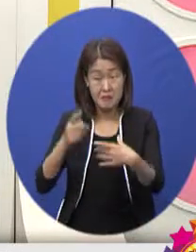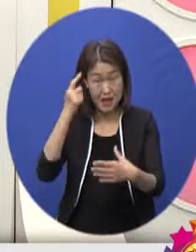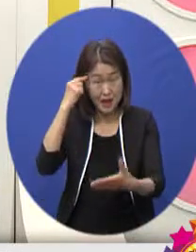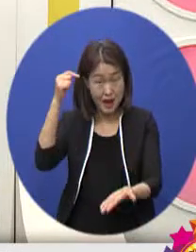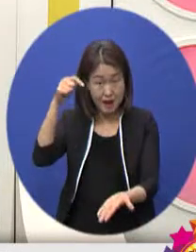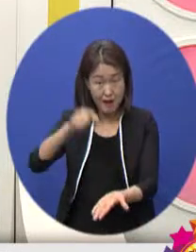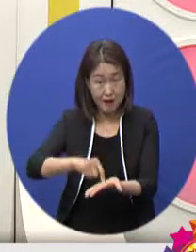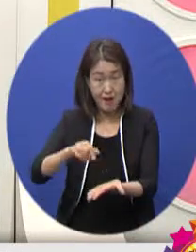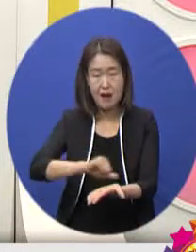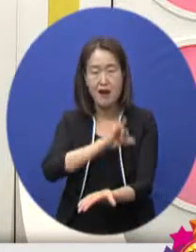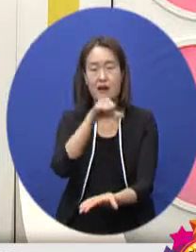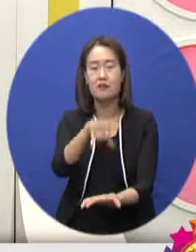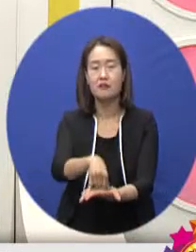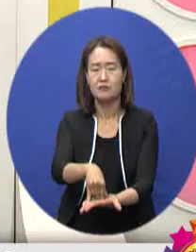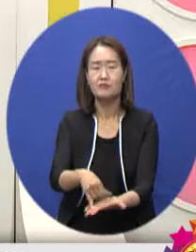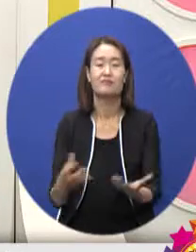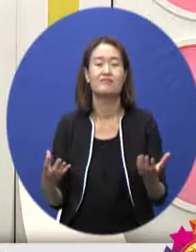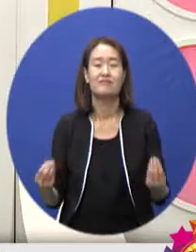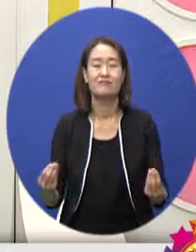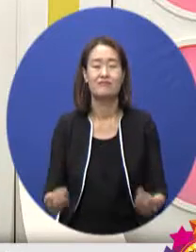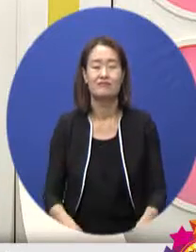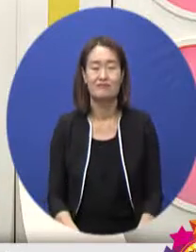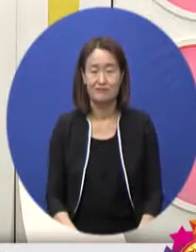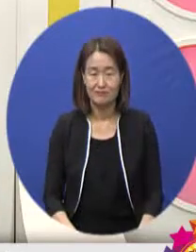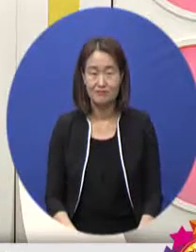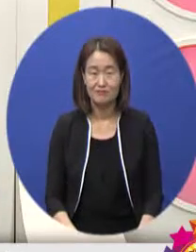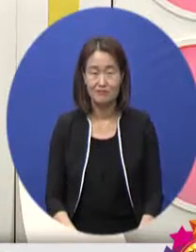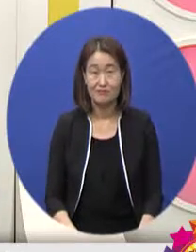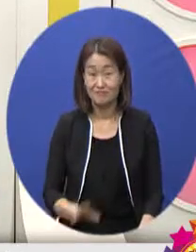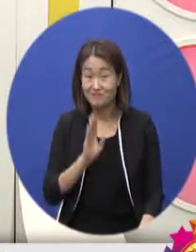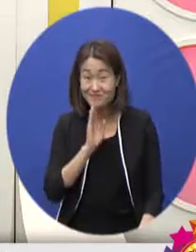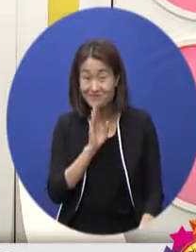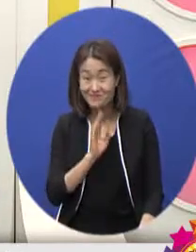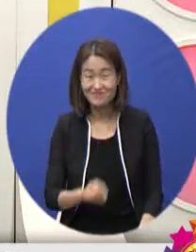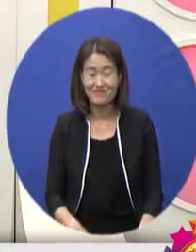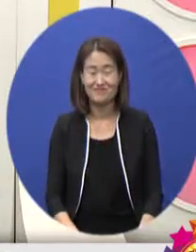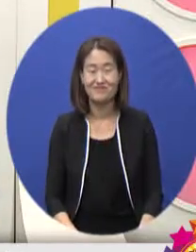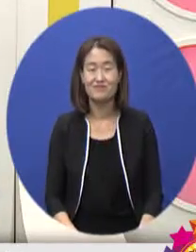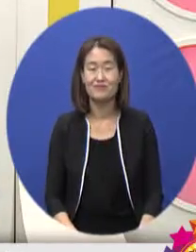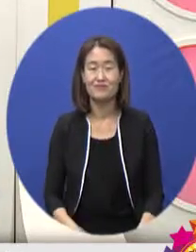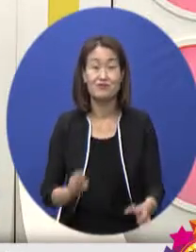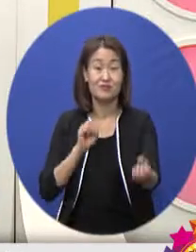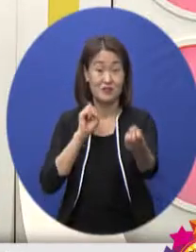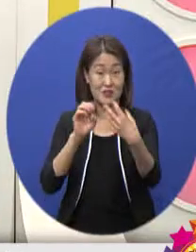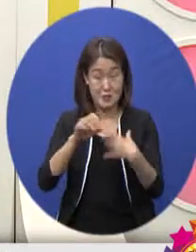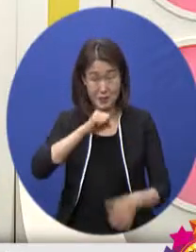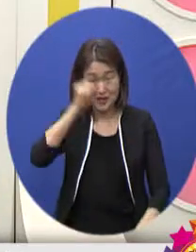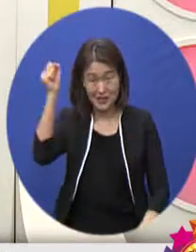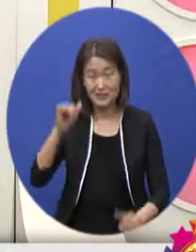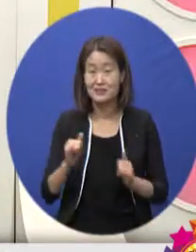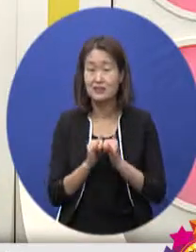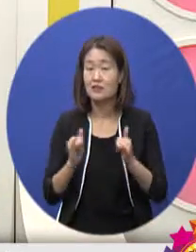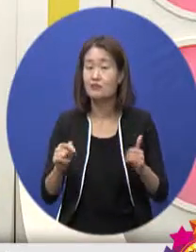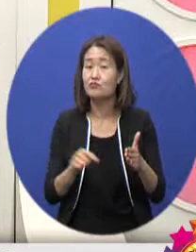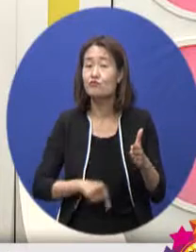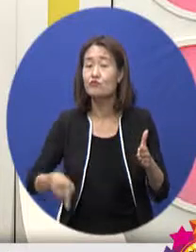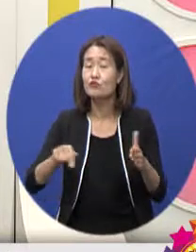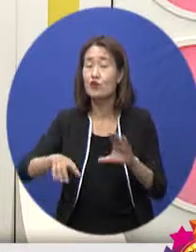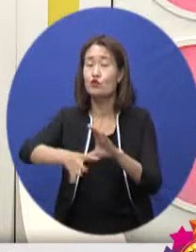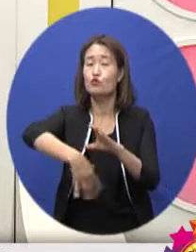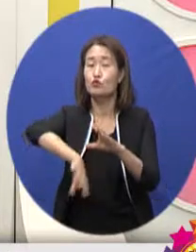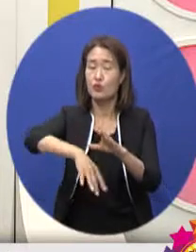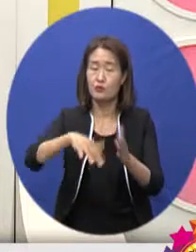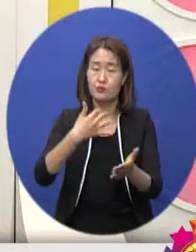수화기를 끄시면 되겠습니다. 네. 들려졌죠? 정답을 맞춰주신 분 중에 추첨을